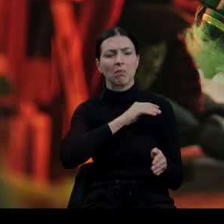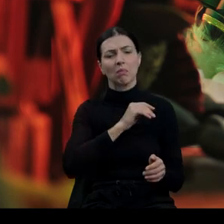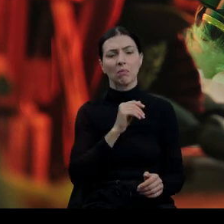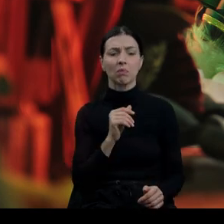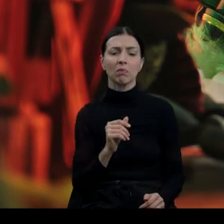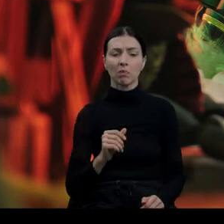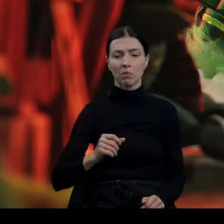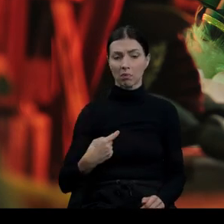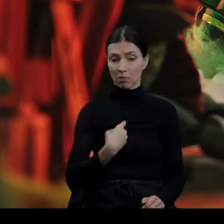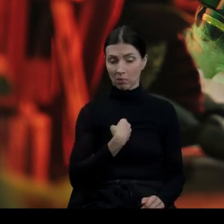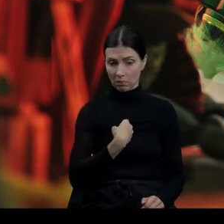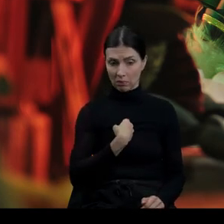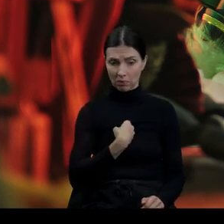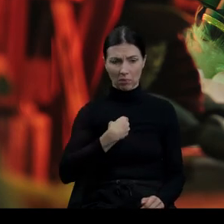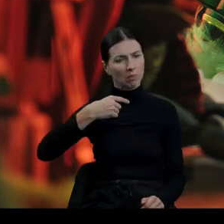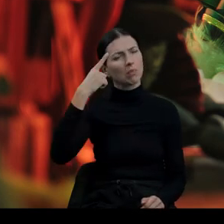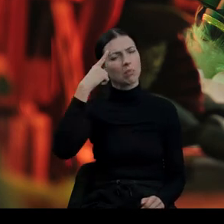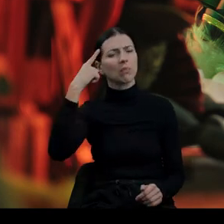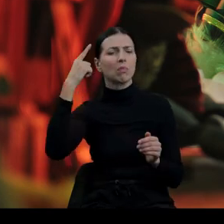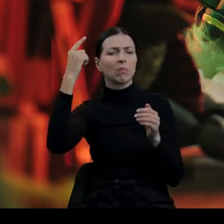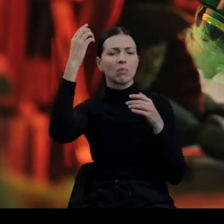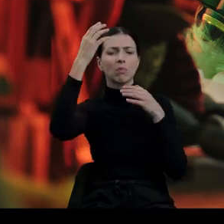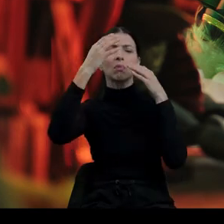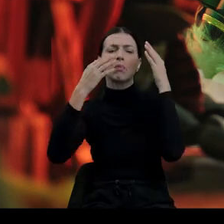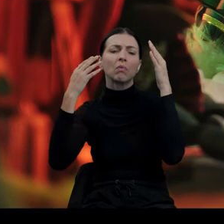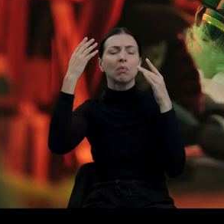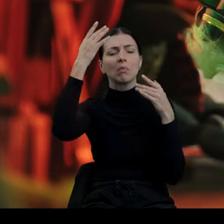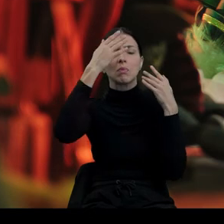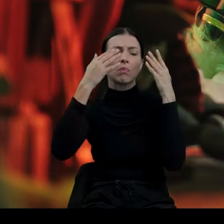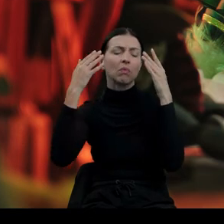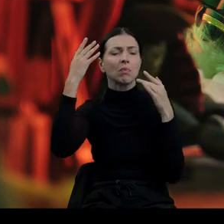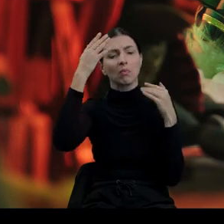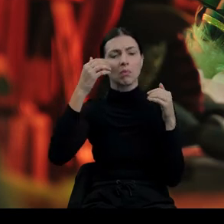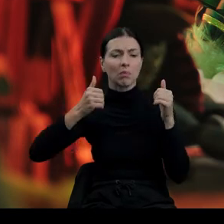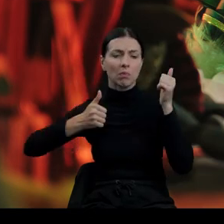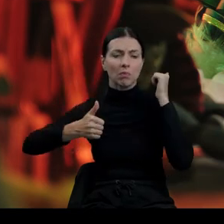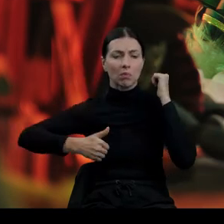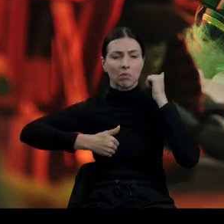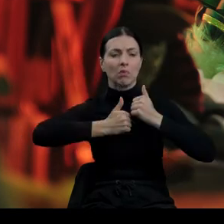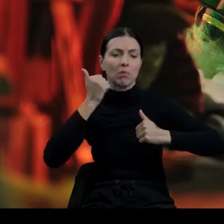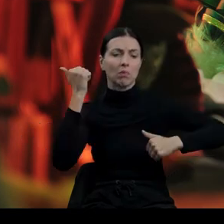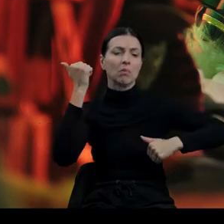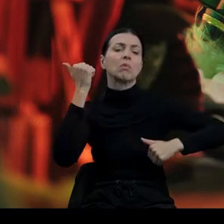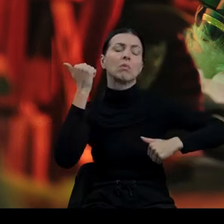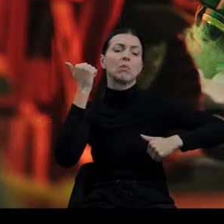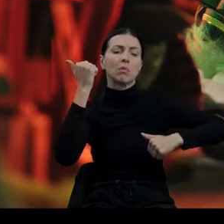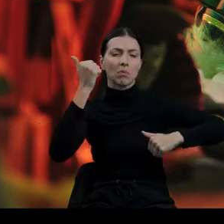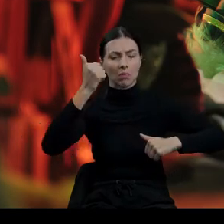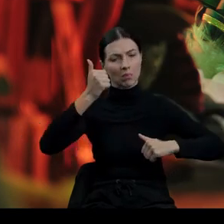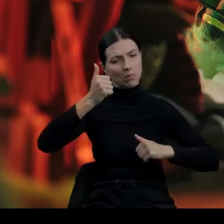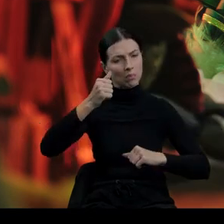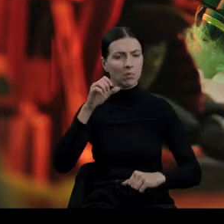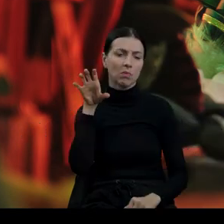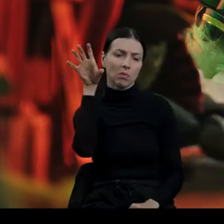przychodzą widzowie, przyjeżdżają widzowie, czy przyjeżdża wycieczka do teatru lalek i nie ogląda lalek